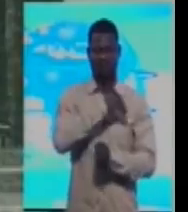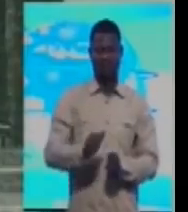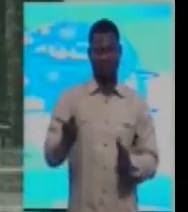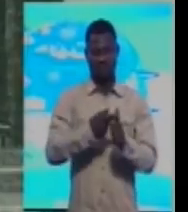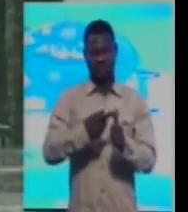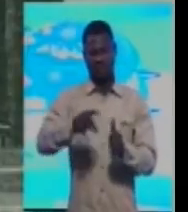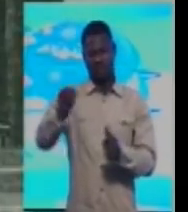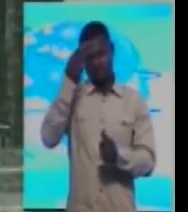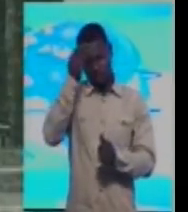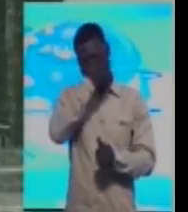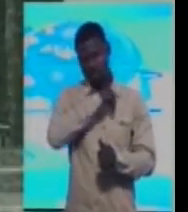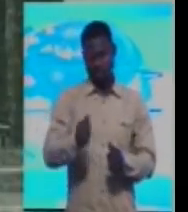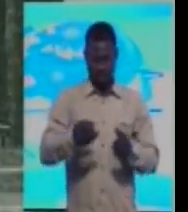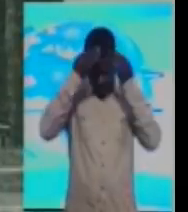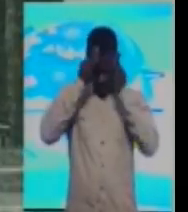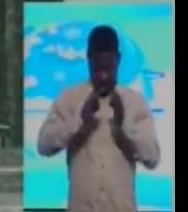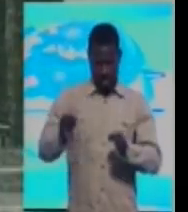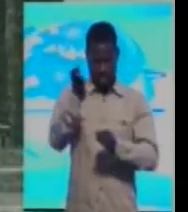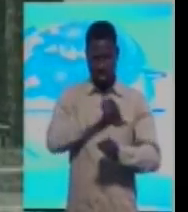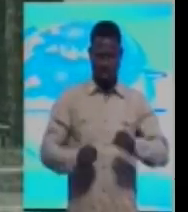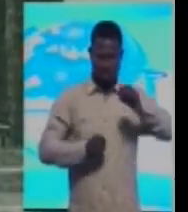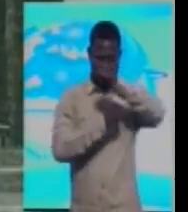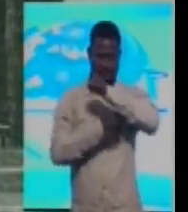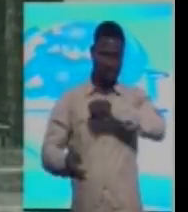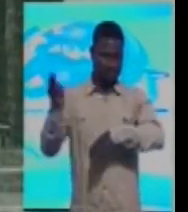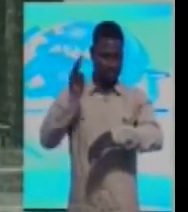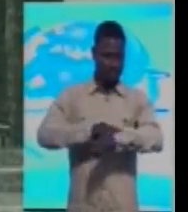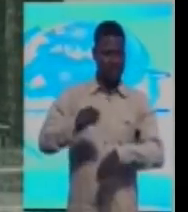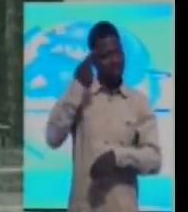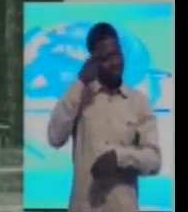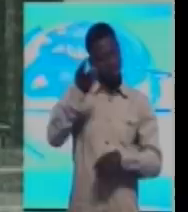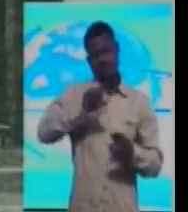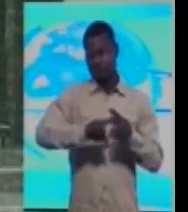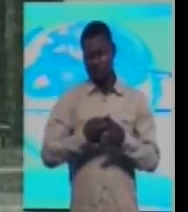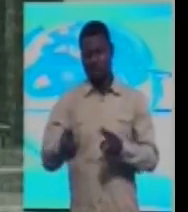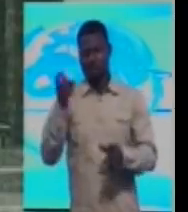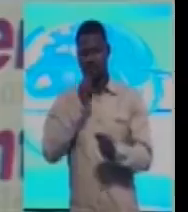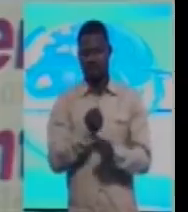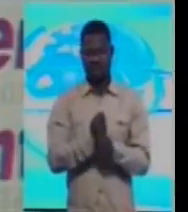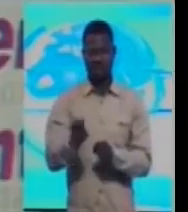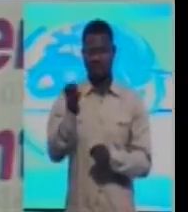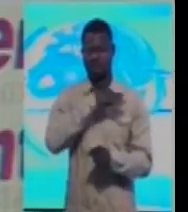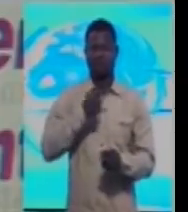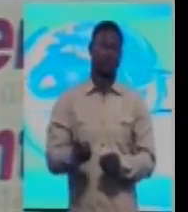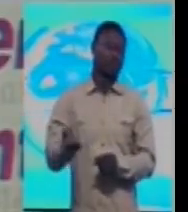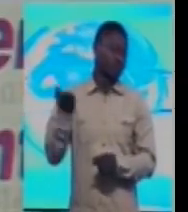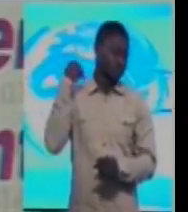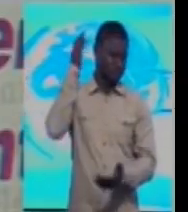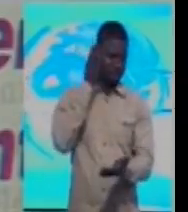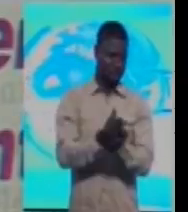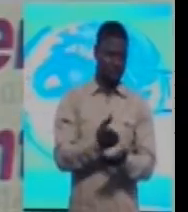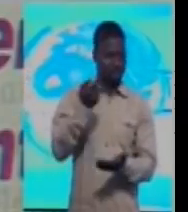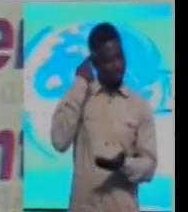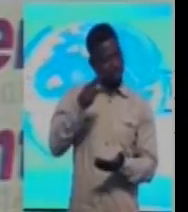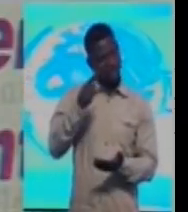les mesures sécuritaires à mettre en place pour une reprise sereine des opérations déjà suspendues à Bungu, poursuit